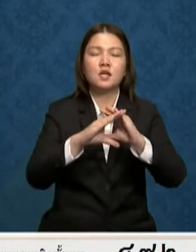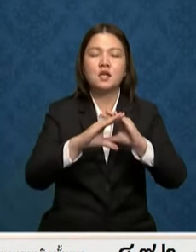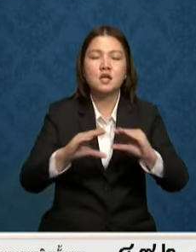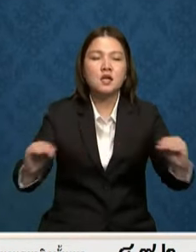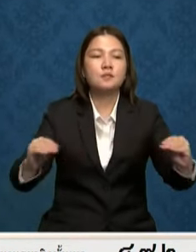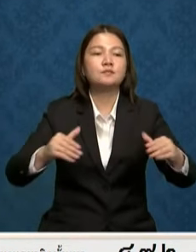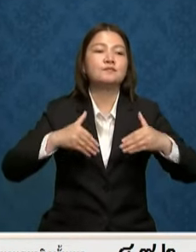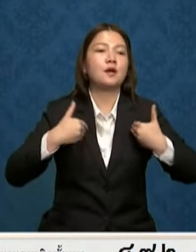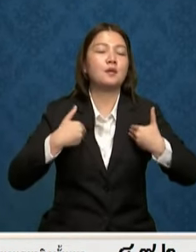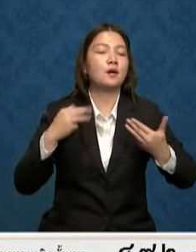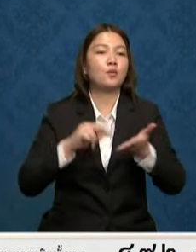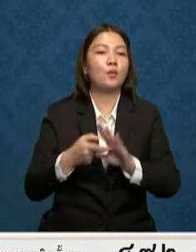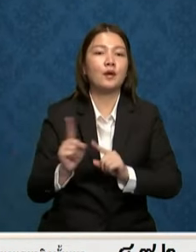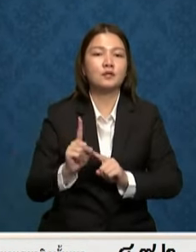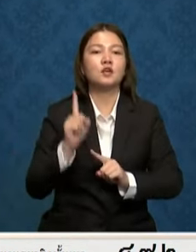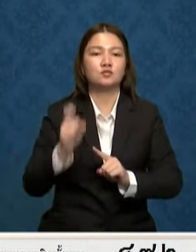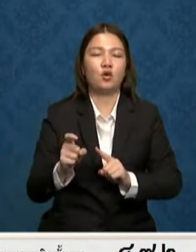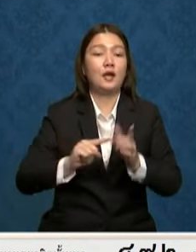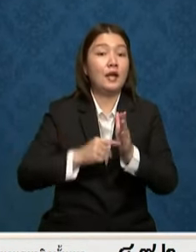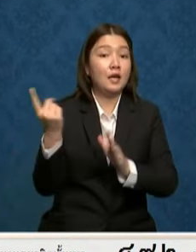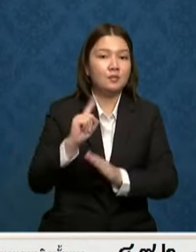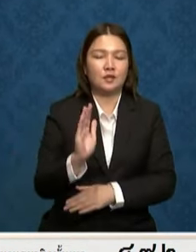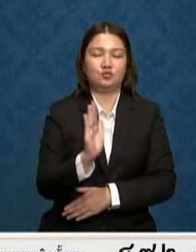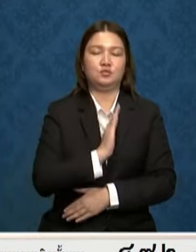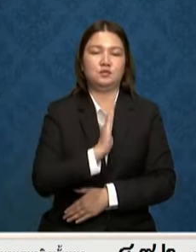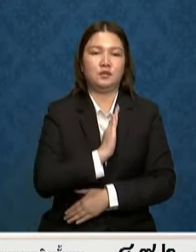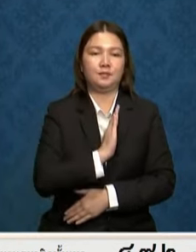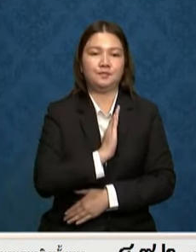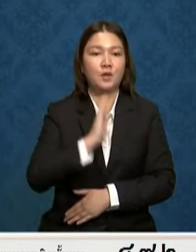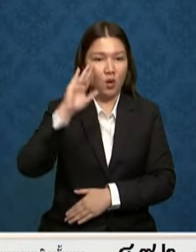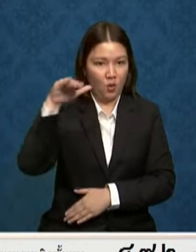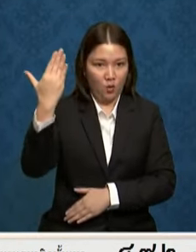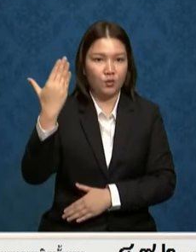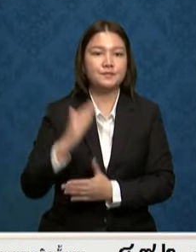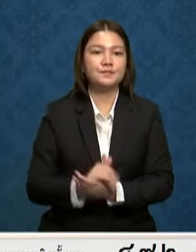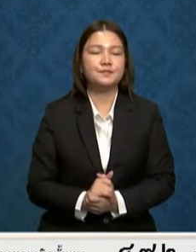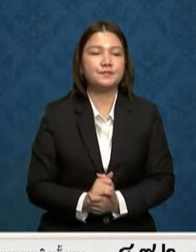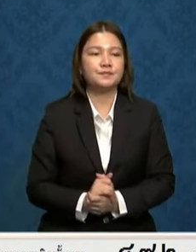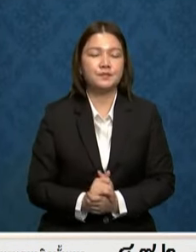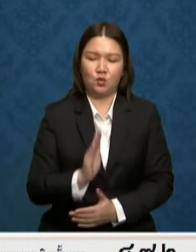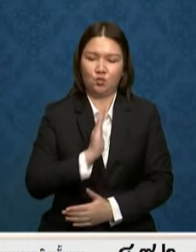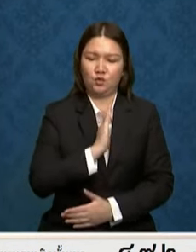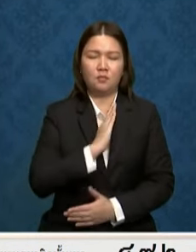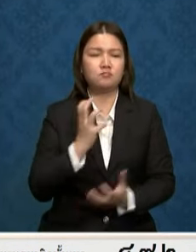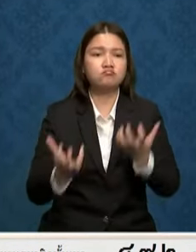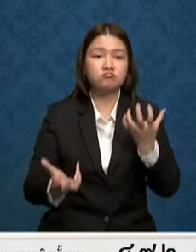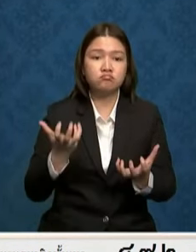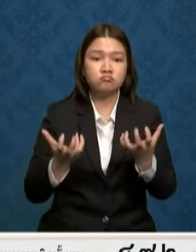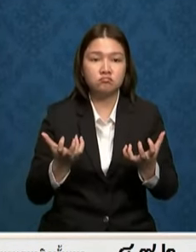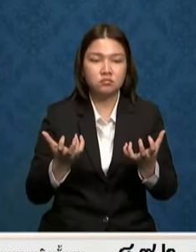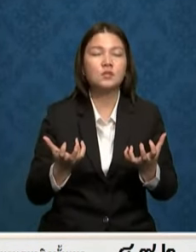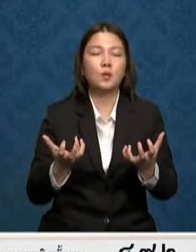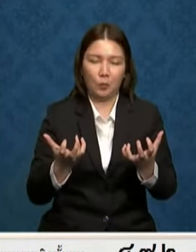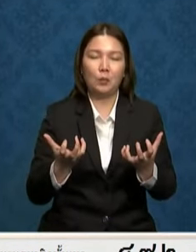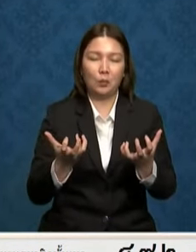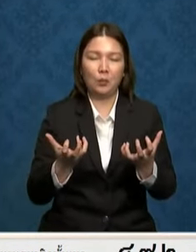เอ่อความยุติธรรมอะไรบางอย่างเกิดขึ้นก่อนนะครับซึ่งความยุติธรรมเนี่ยจริงๆเป็นเรื่องละเอียด